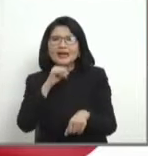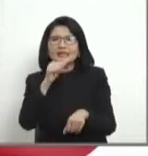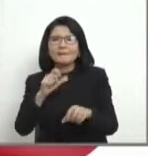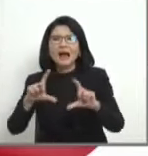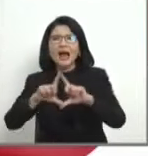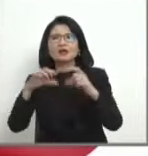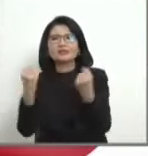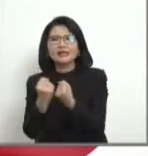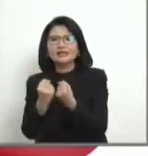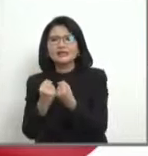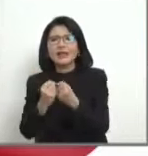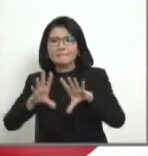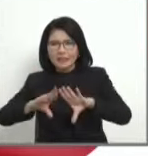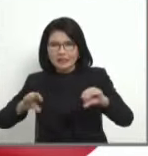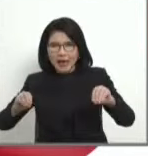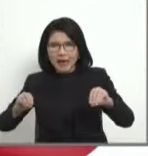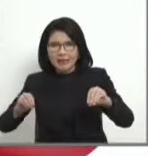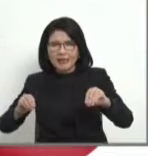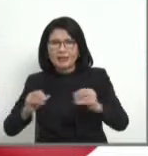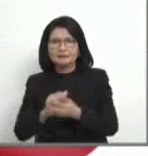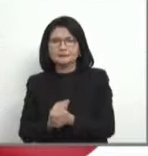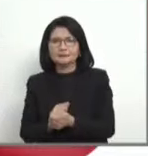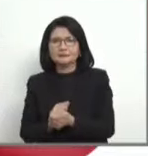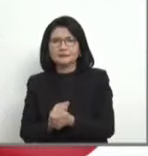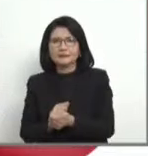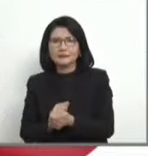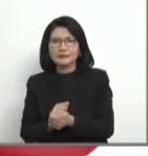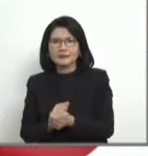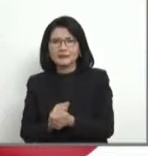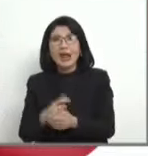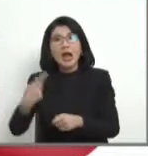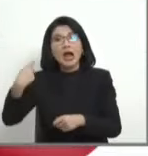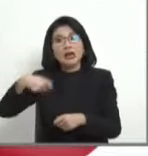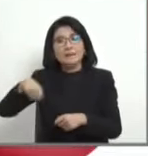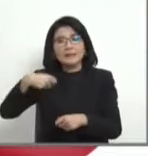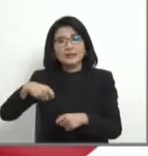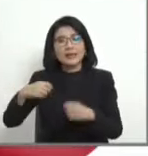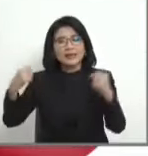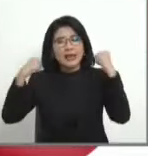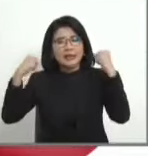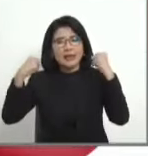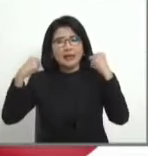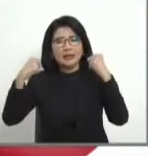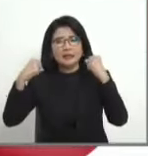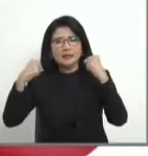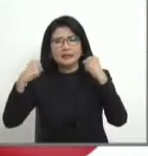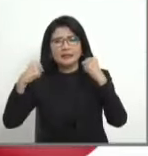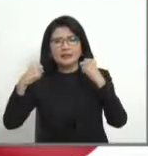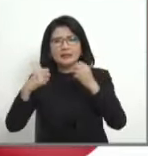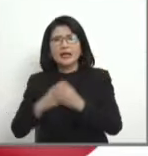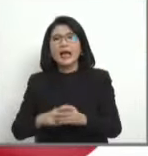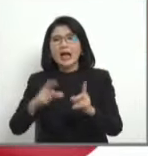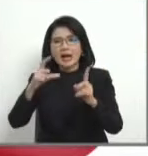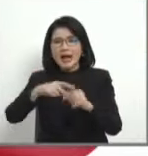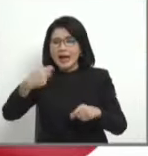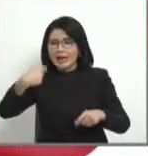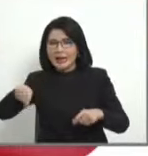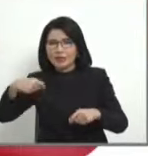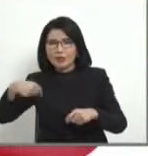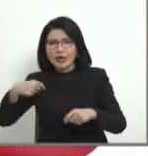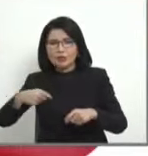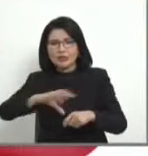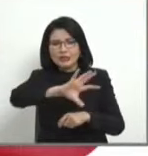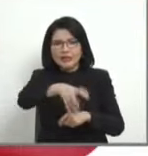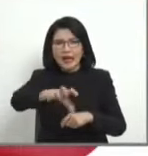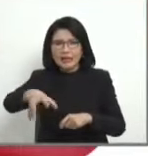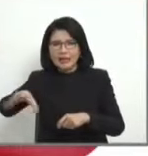Asosiasi profesi, kemudian Kementerian Kesehatan, dinas di daerah,